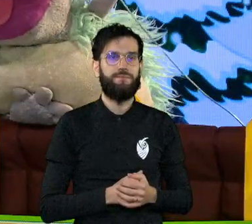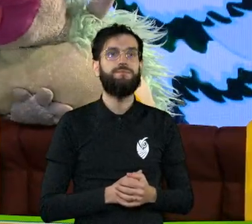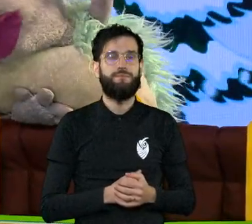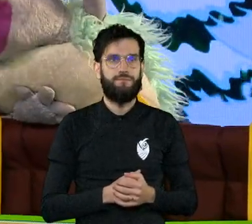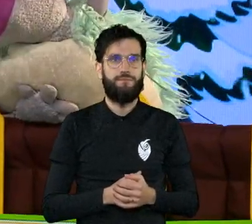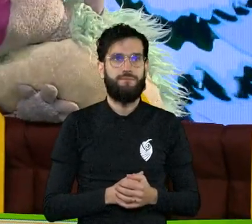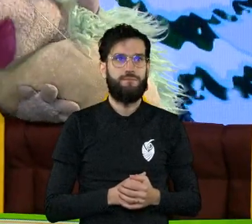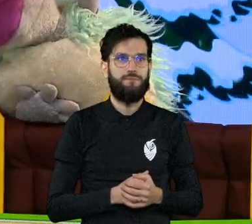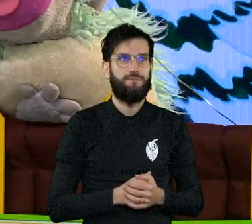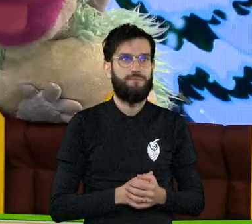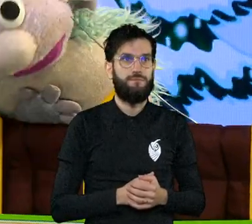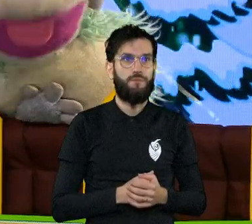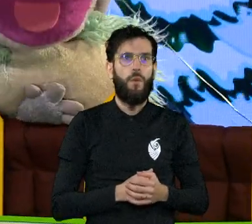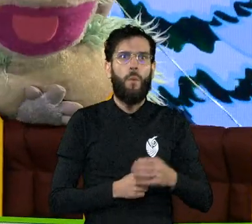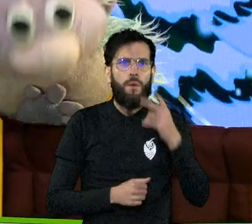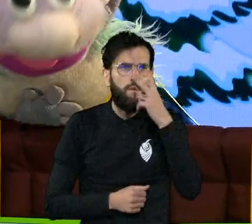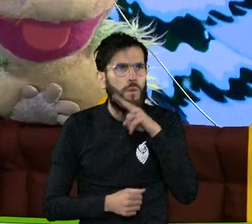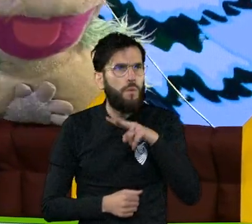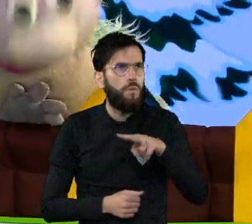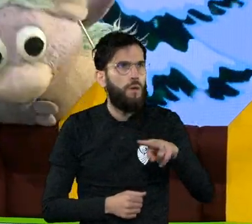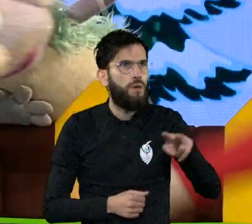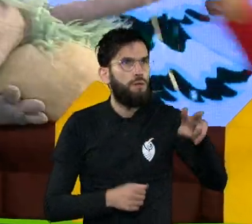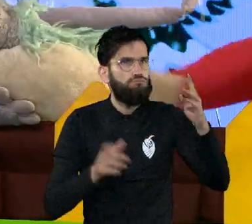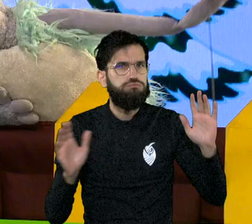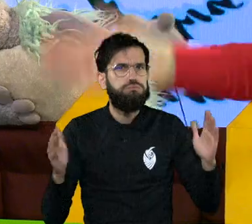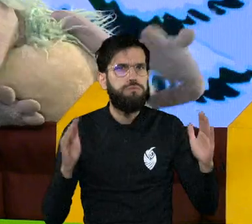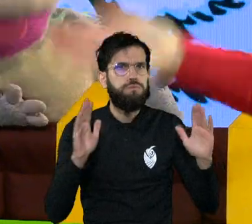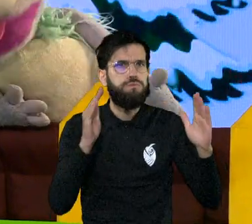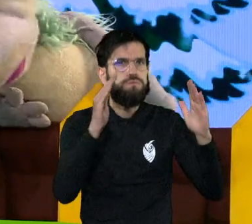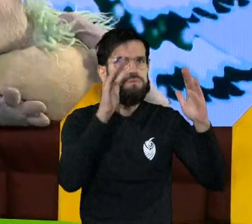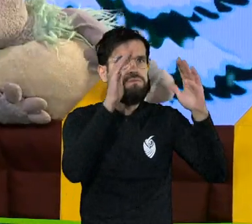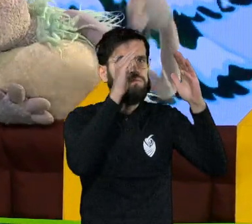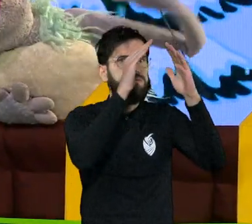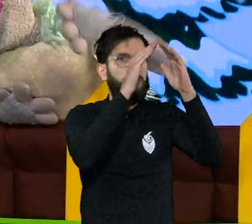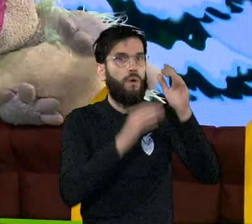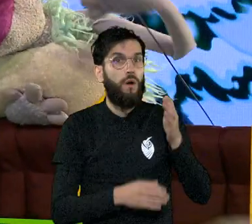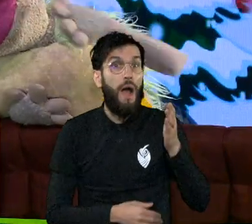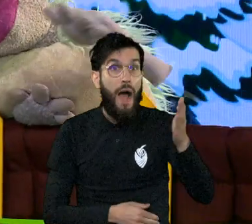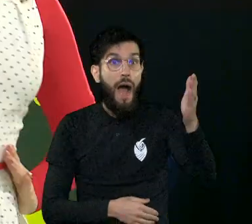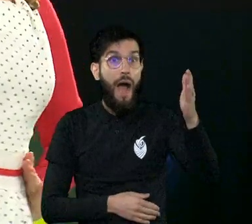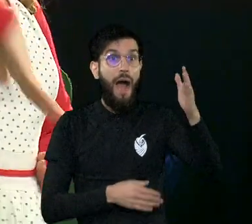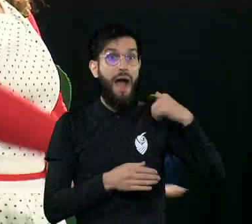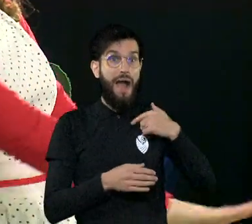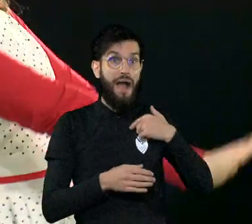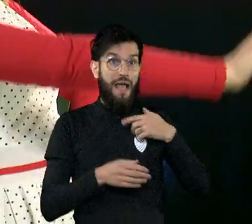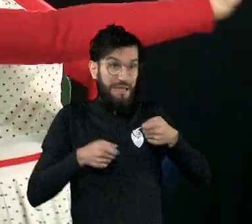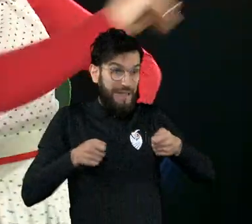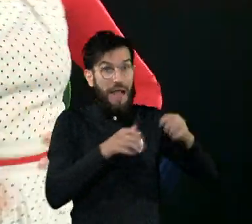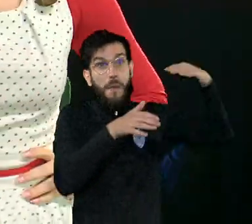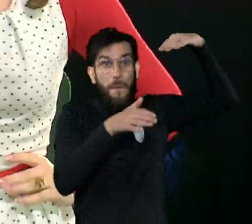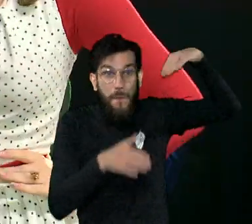Vysoký kopec pohľadaj, vezmi boby, sagy, lyže, dolu